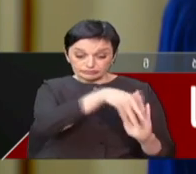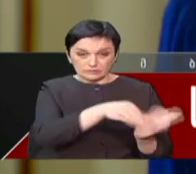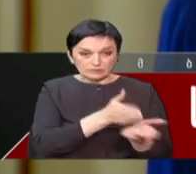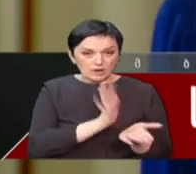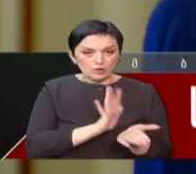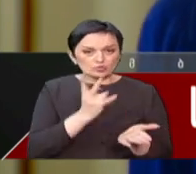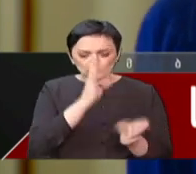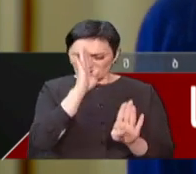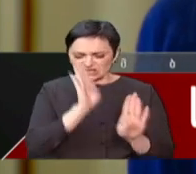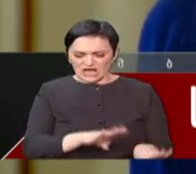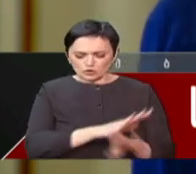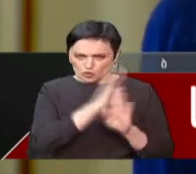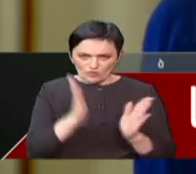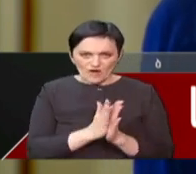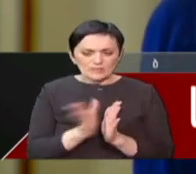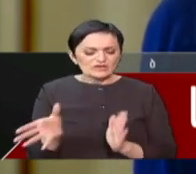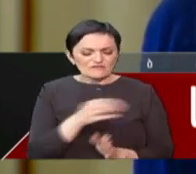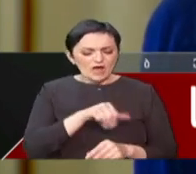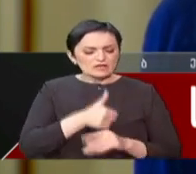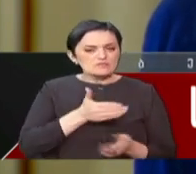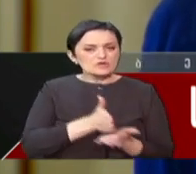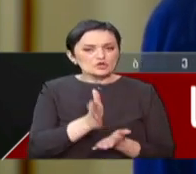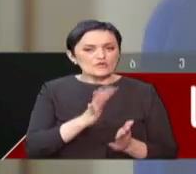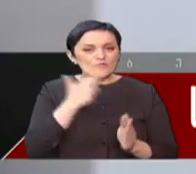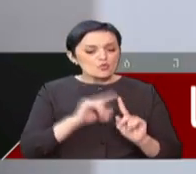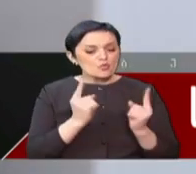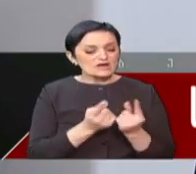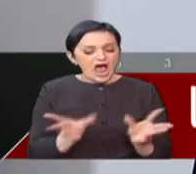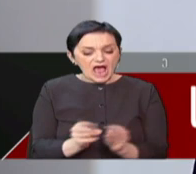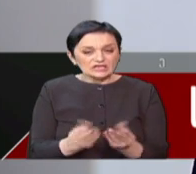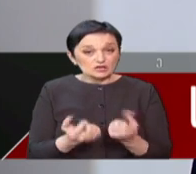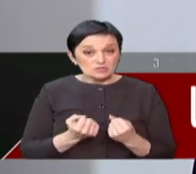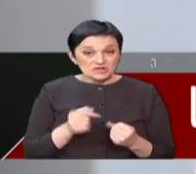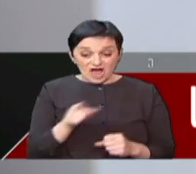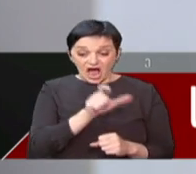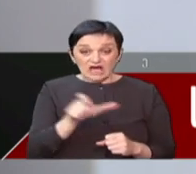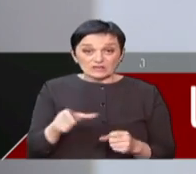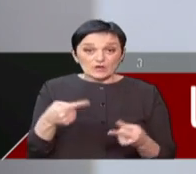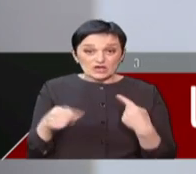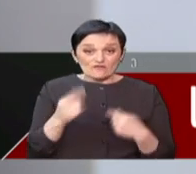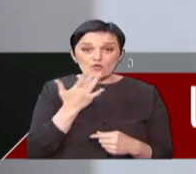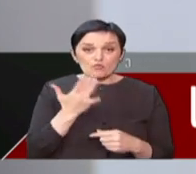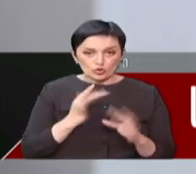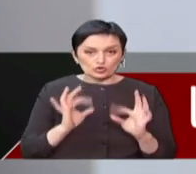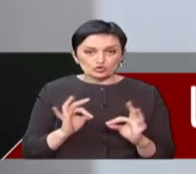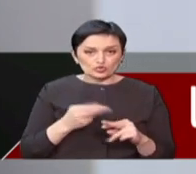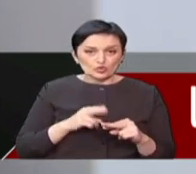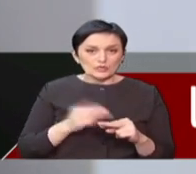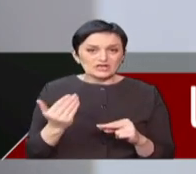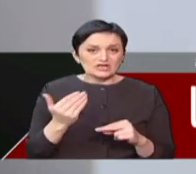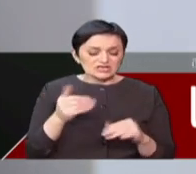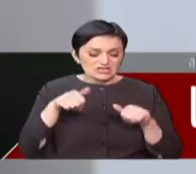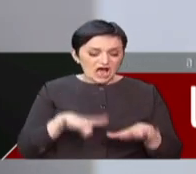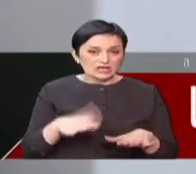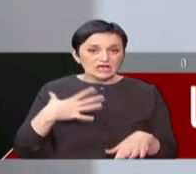შენ უნდა დატოვა ყველაფერი, ყველა პრივილეგია, რომელიც უმრავლესობასთან ერთად მიგიღია. ამ ადამიანებმა მამად განაცხობით მიიღეს პოლიტიკურად სწორი და ზნეობრივი